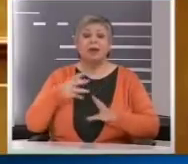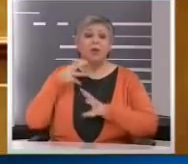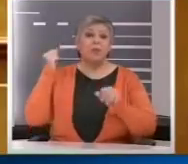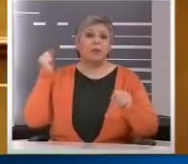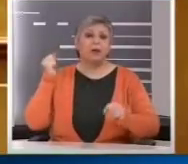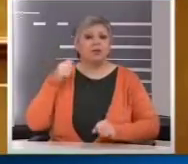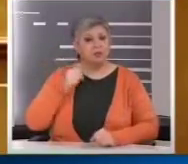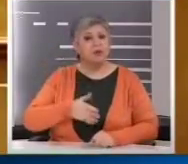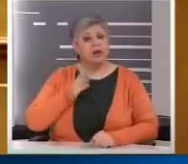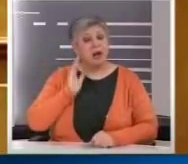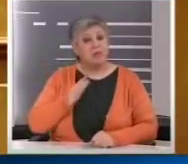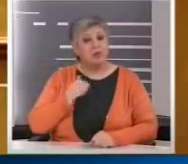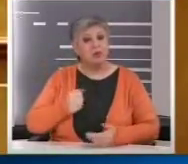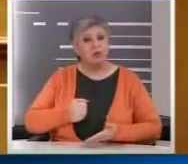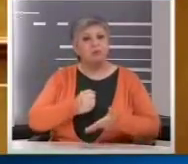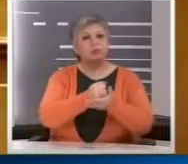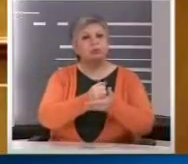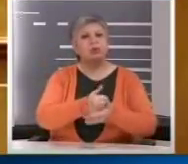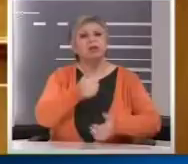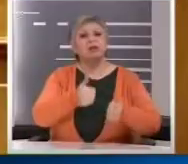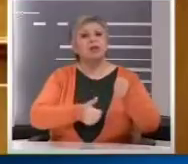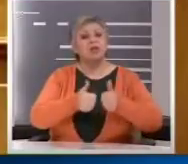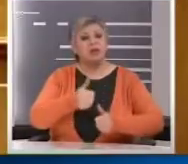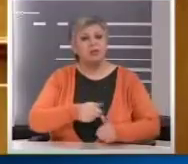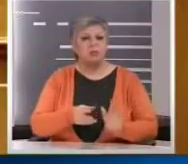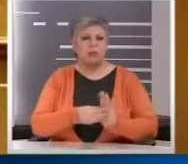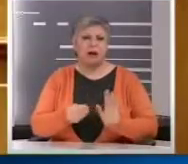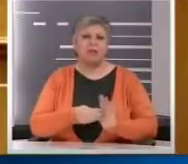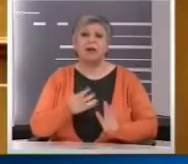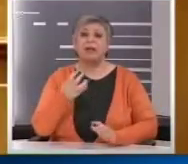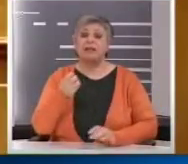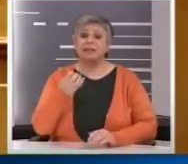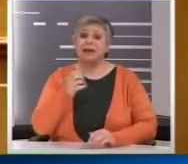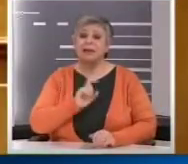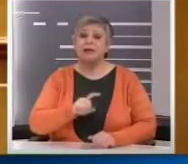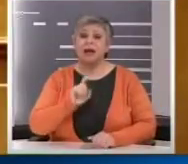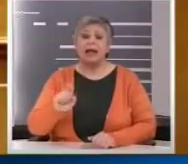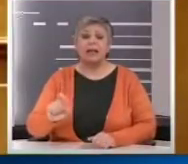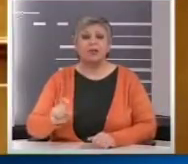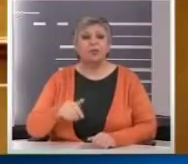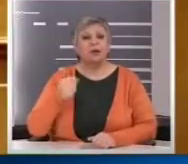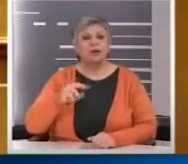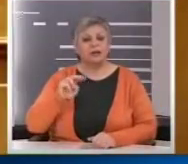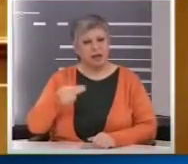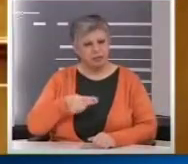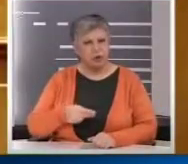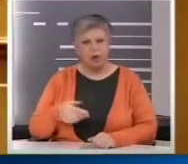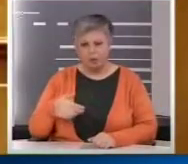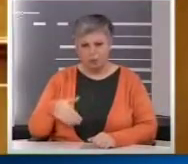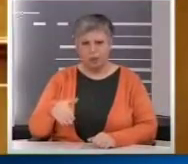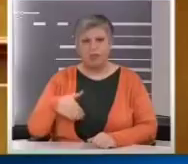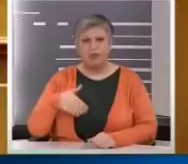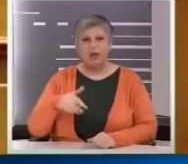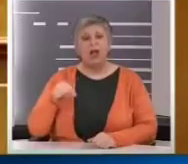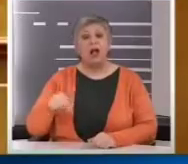από ίδιους πόρους να χρηματοδοτούν τέτοιους διαγωνισμούς, όπως τα 40 εκατομμύρια ευρώ από την περιφέρεια Αττικής, από την κυρία Δούρου, που βγαίνει στις επόμενες μέρες